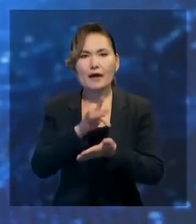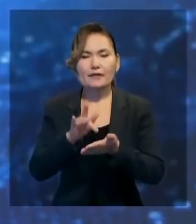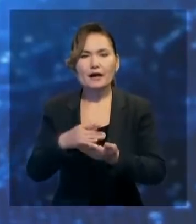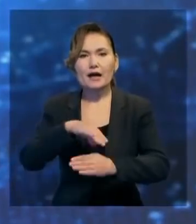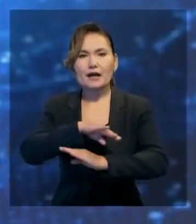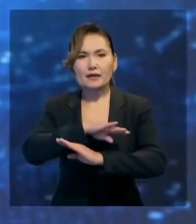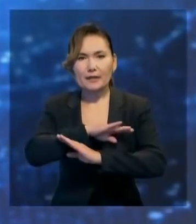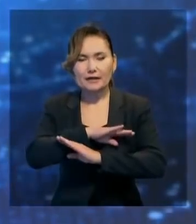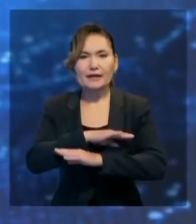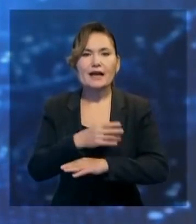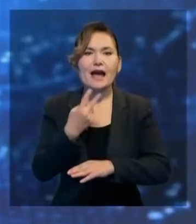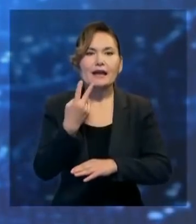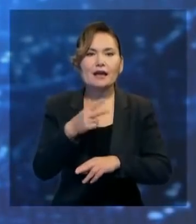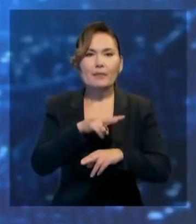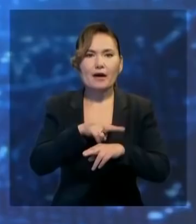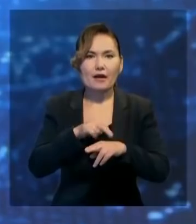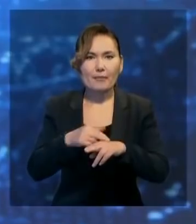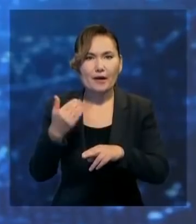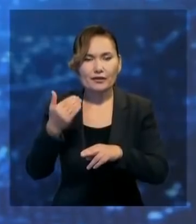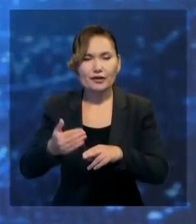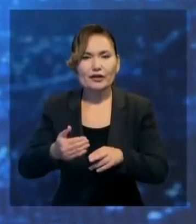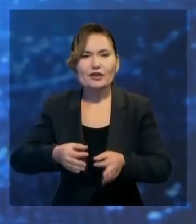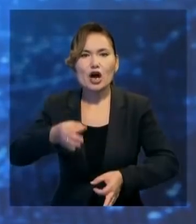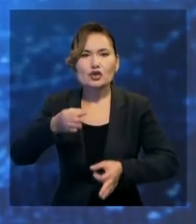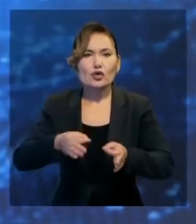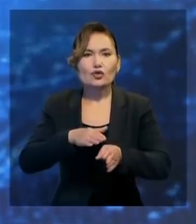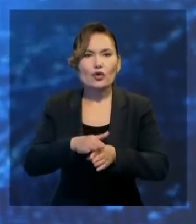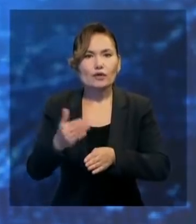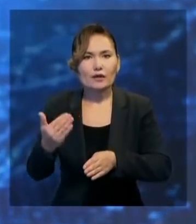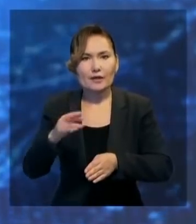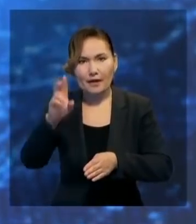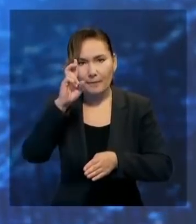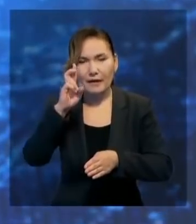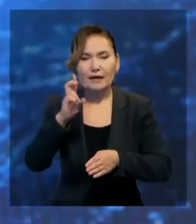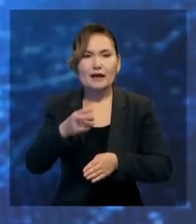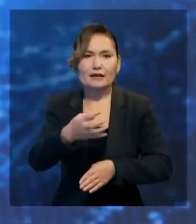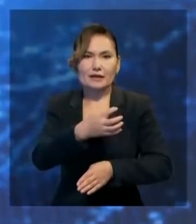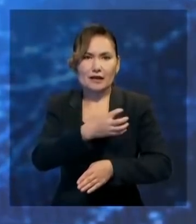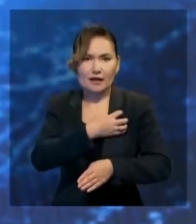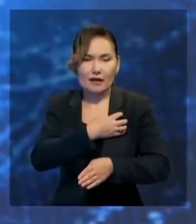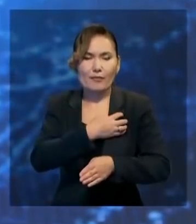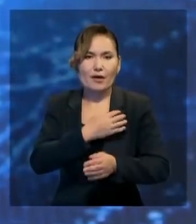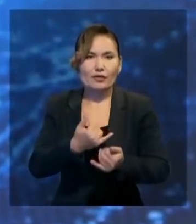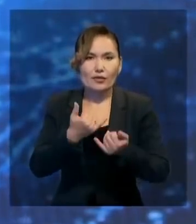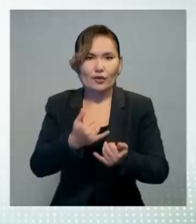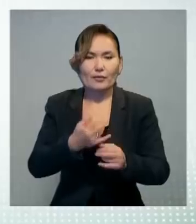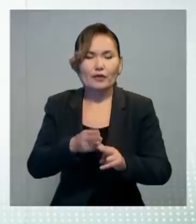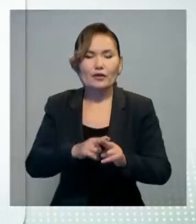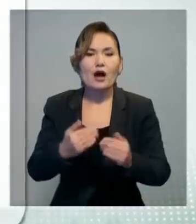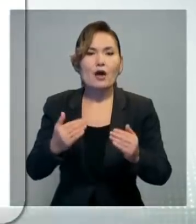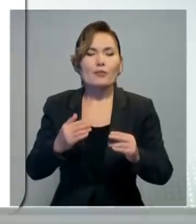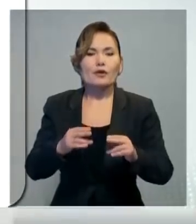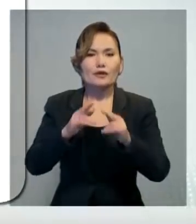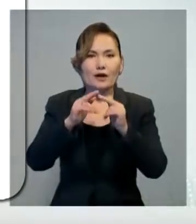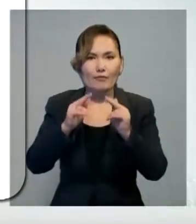Алматыдағы атыста қаза тапқан екі полицей мен жеке сот орындаушысы мемлекеттік наградалармен марапатталды. Бүгін Ақорданың ресми